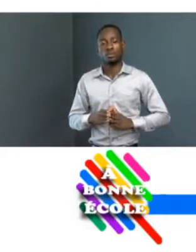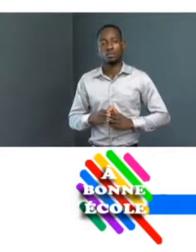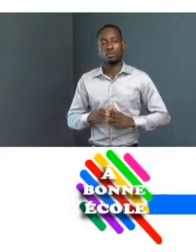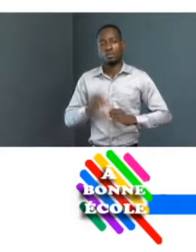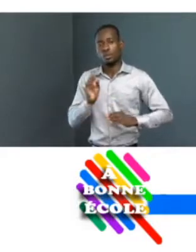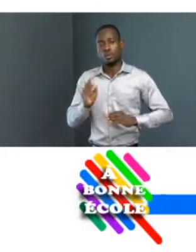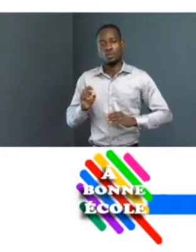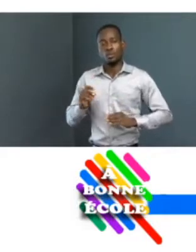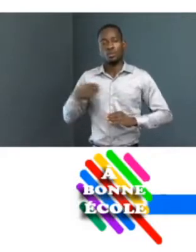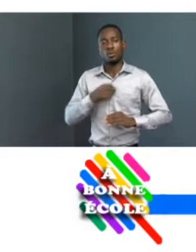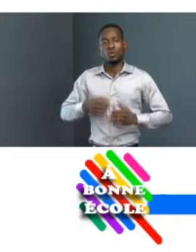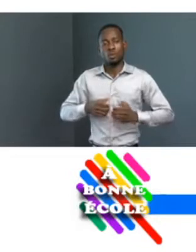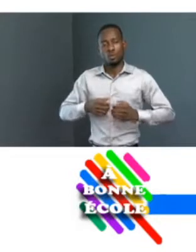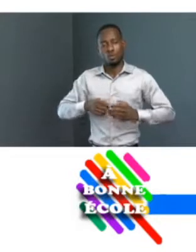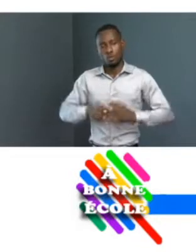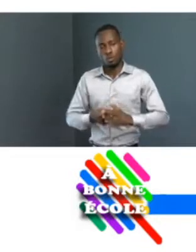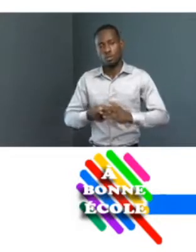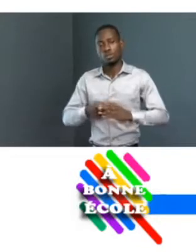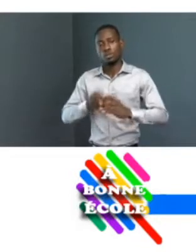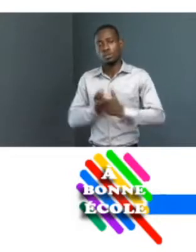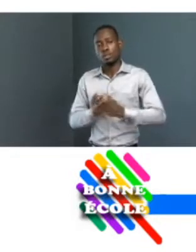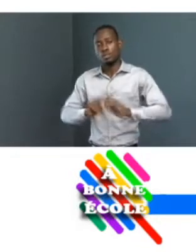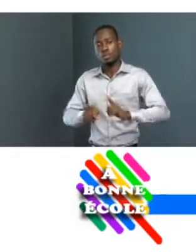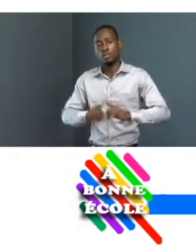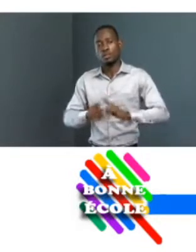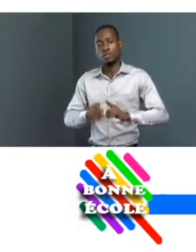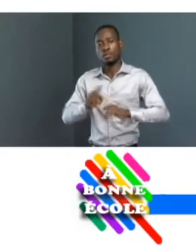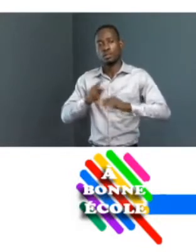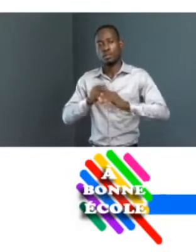Donc, nous allons commencer par les différentes parties de l'œil.